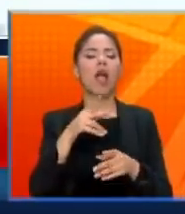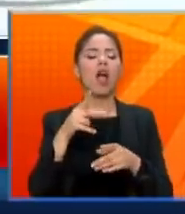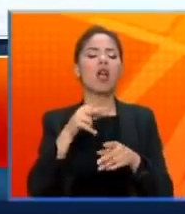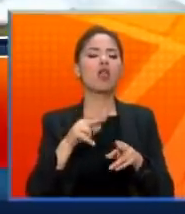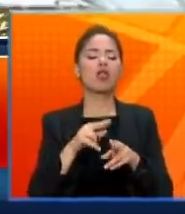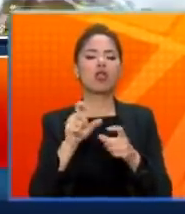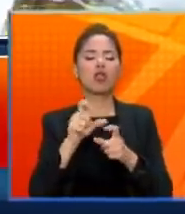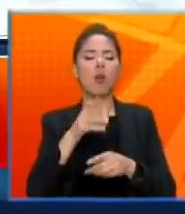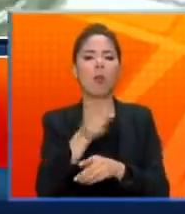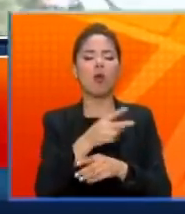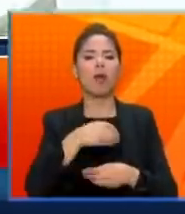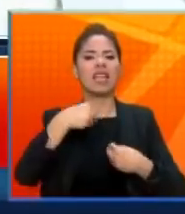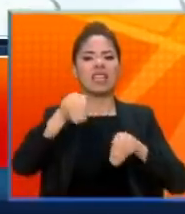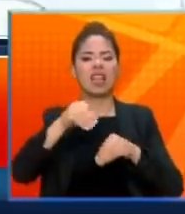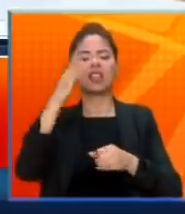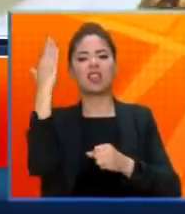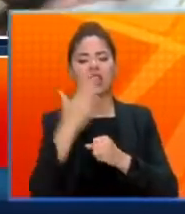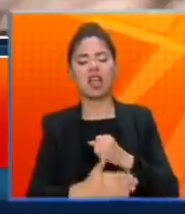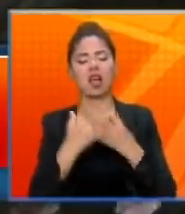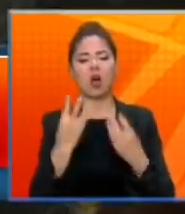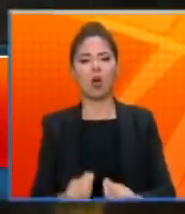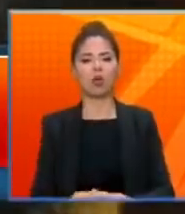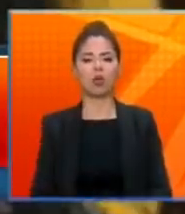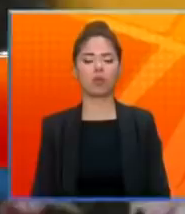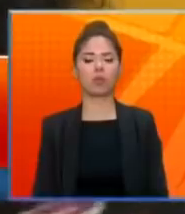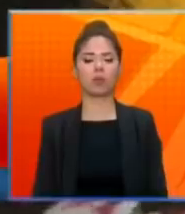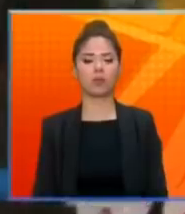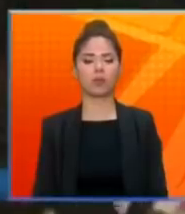Süpermarketler ve restoranlar da somon satışını durdurdu.